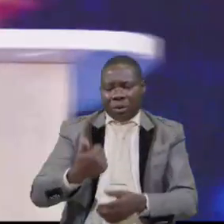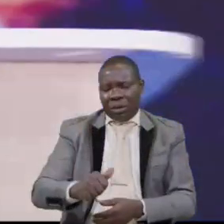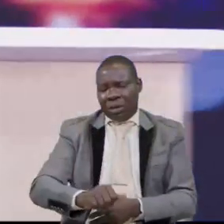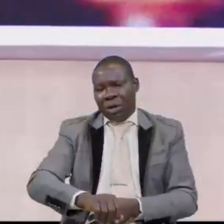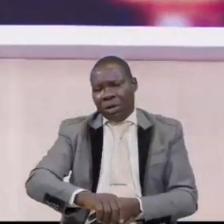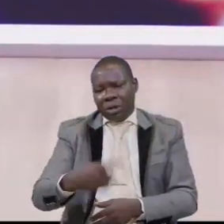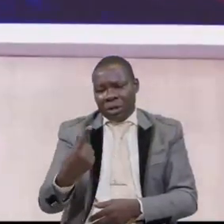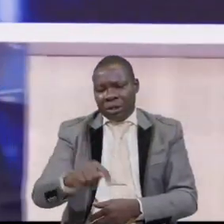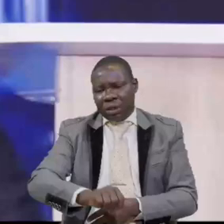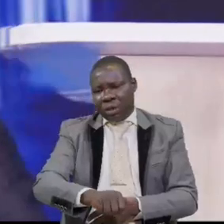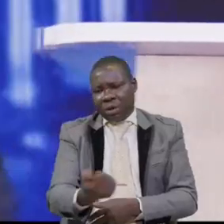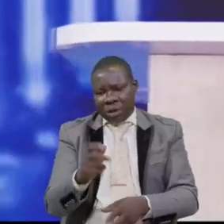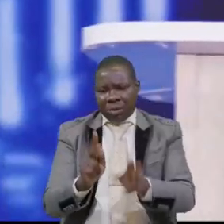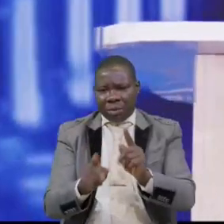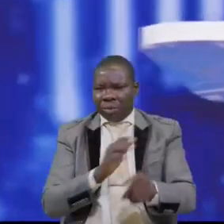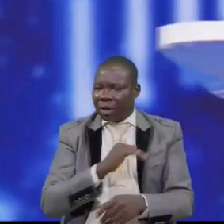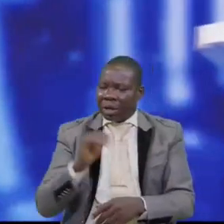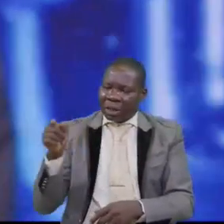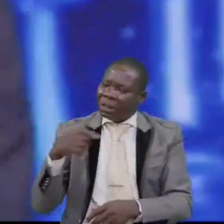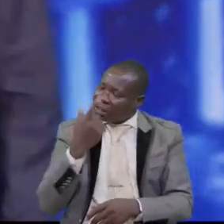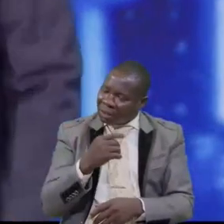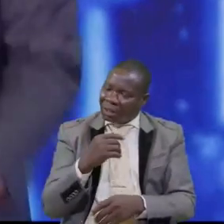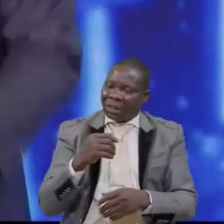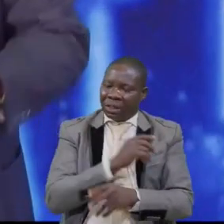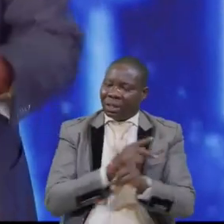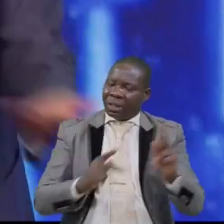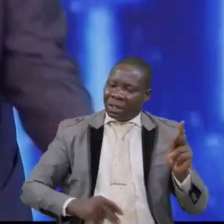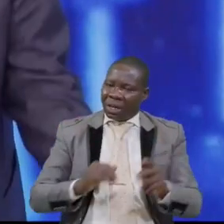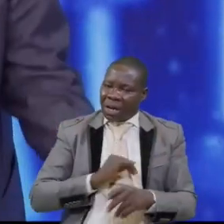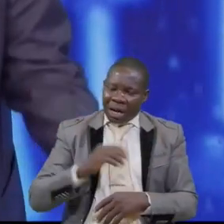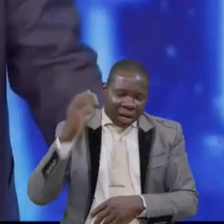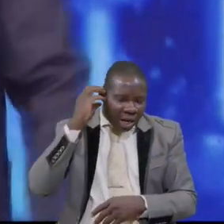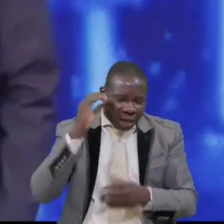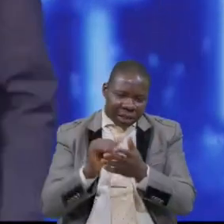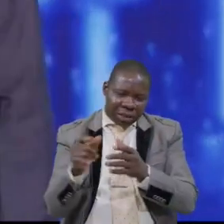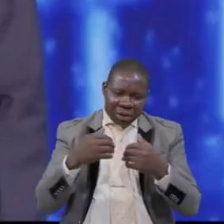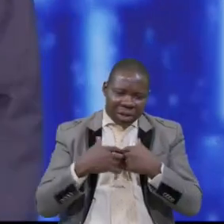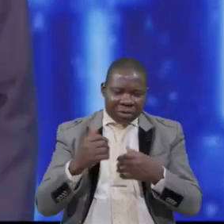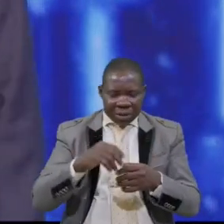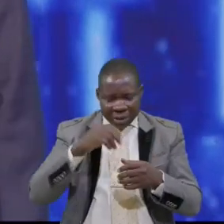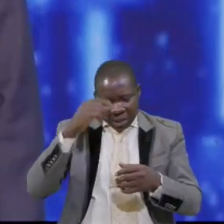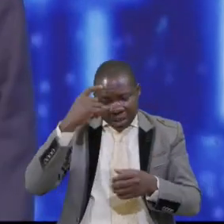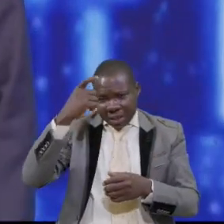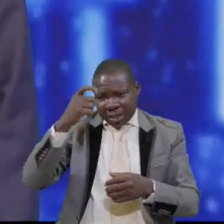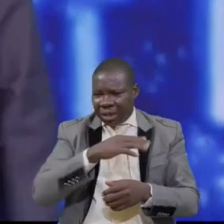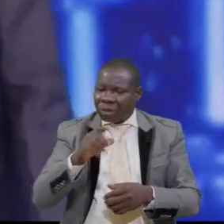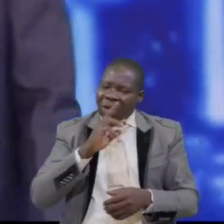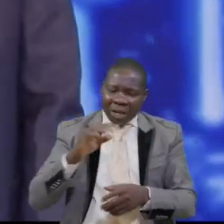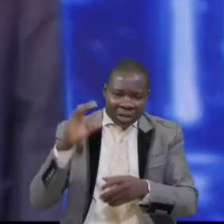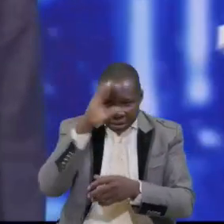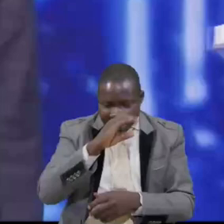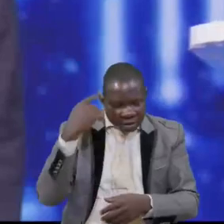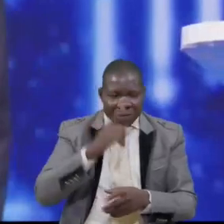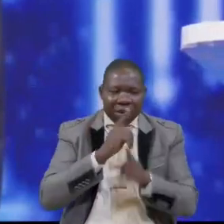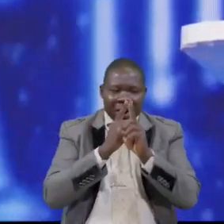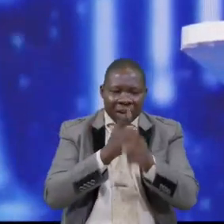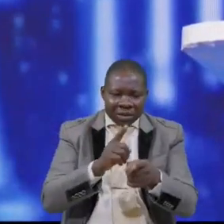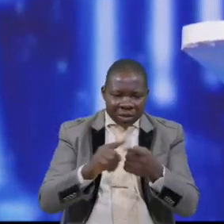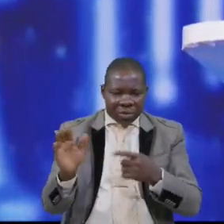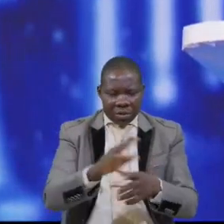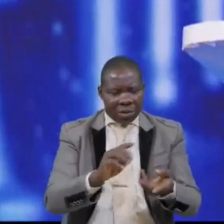Et Nebuchadnezzar, j'ai entendu dire que tu as un rêve, que tu cherches la réponse à ton